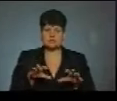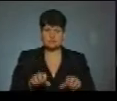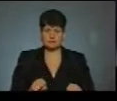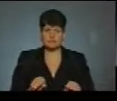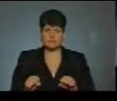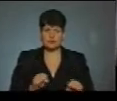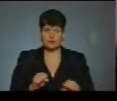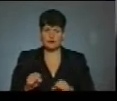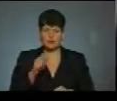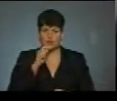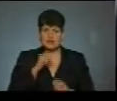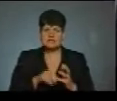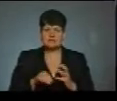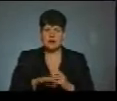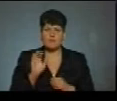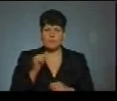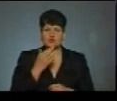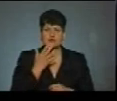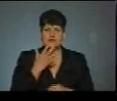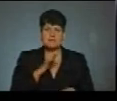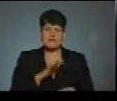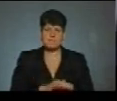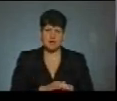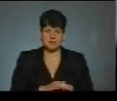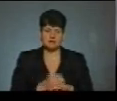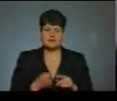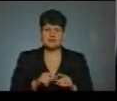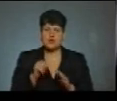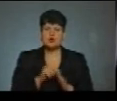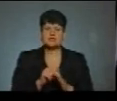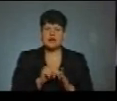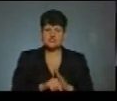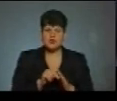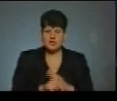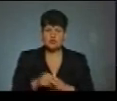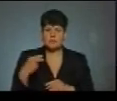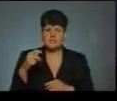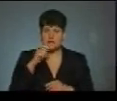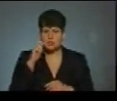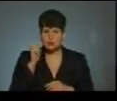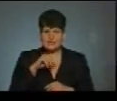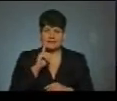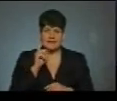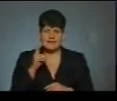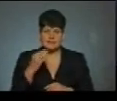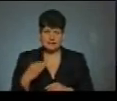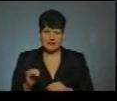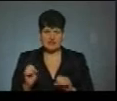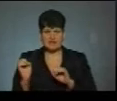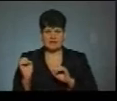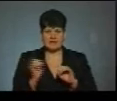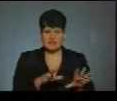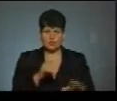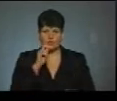землею можуть іноземні банки. Це означає, що президент України Зеленський кинув